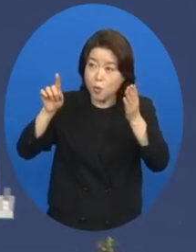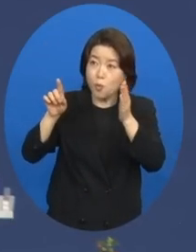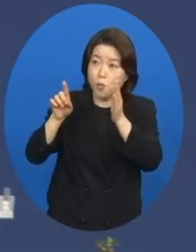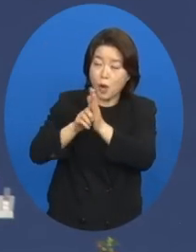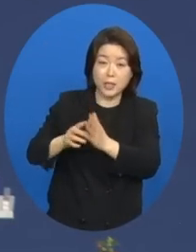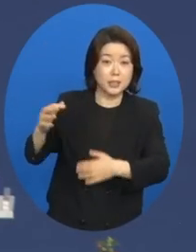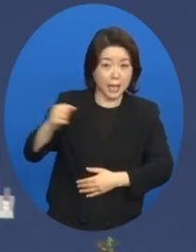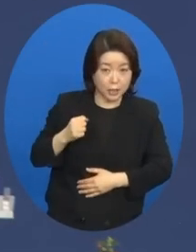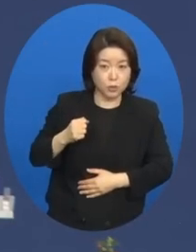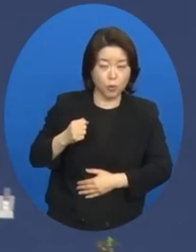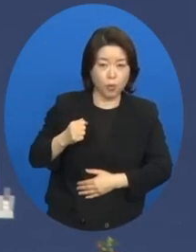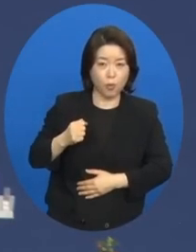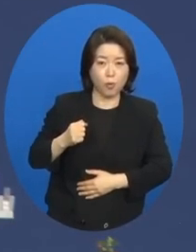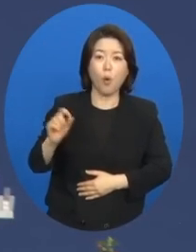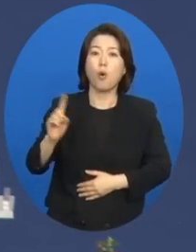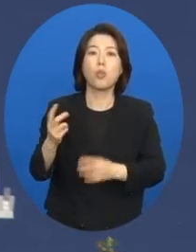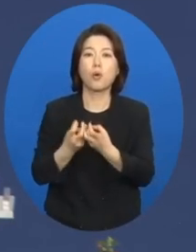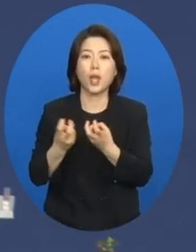가운데